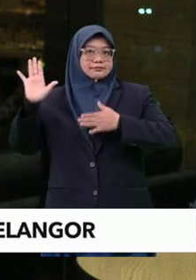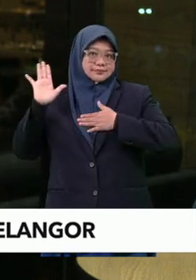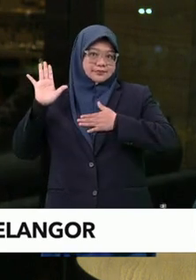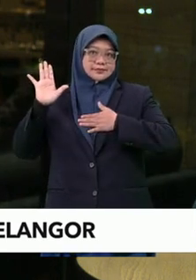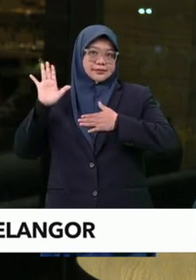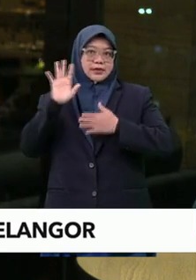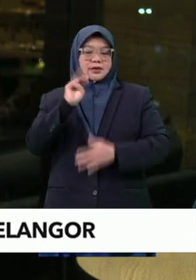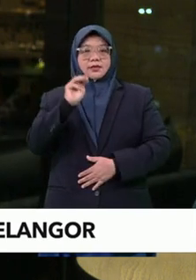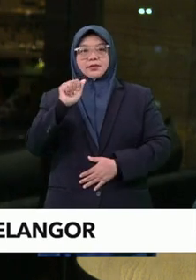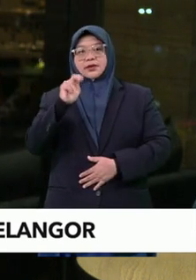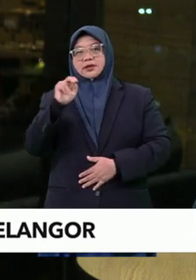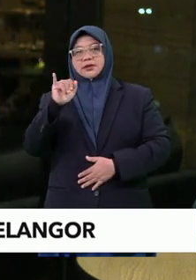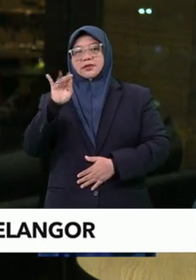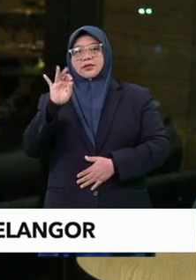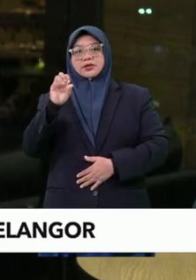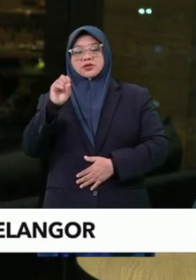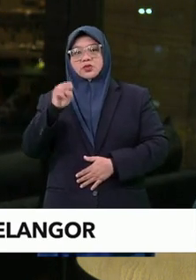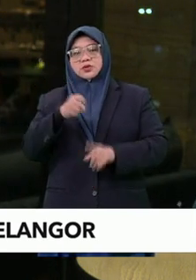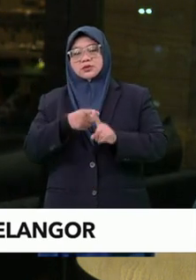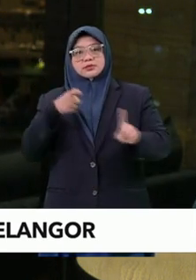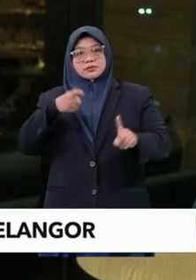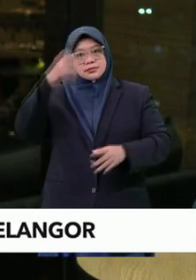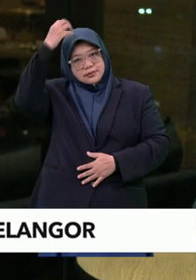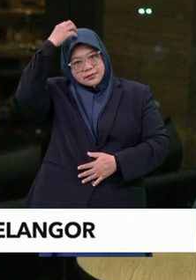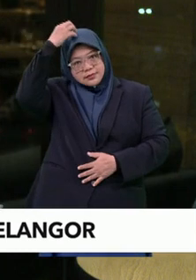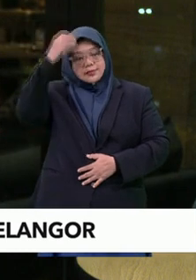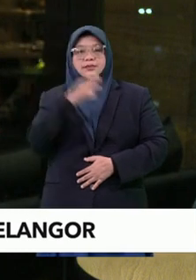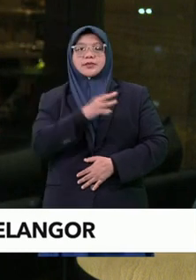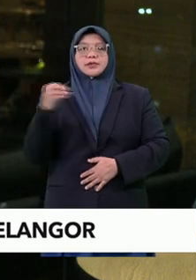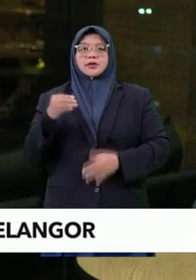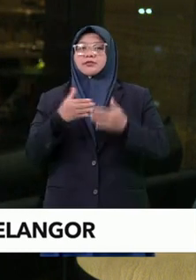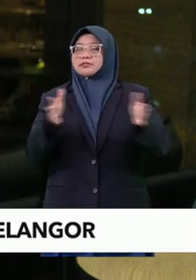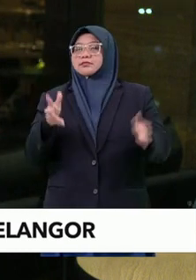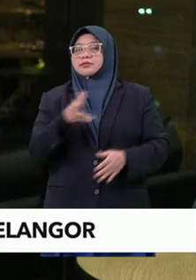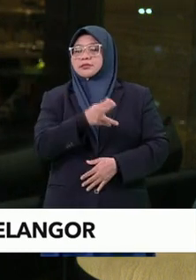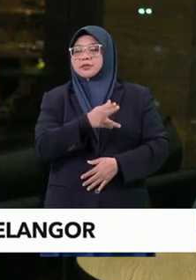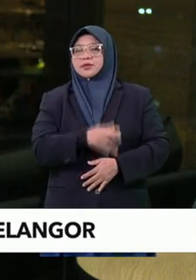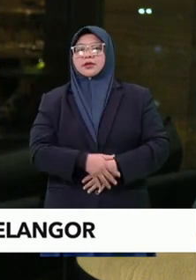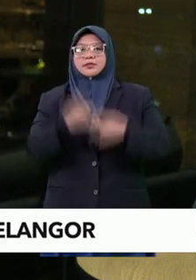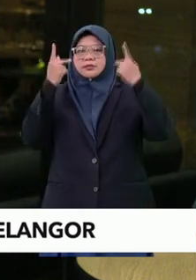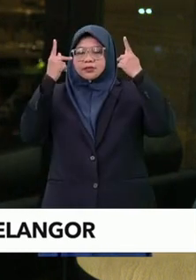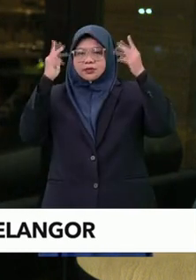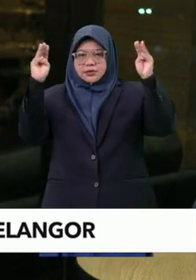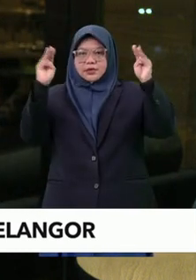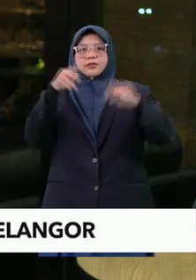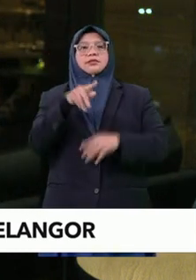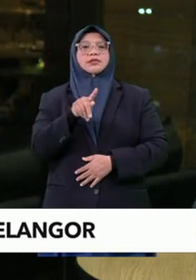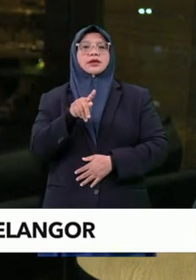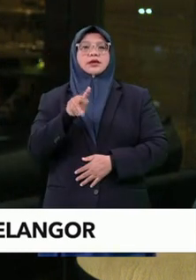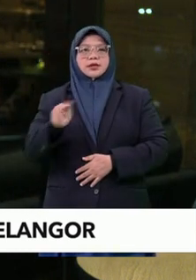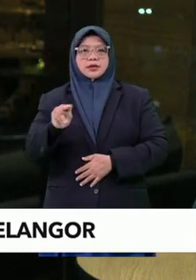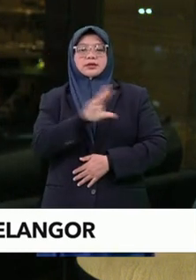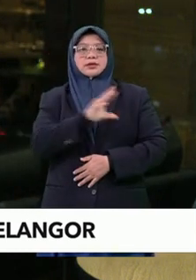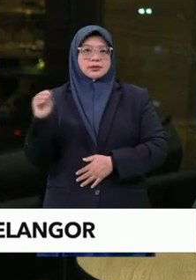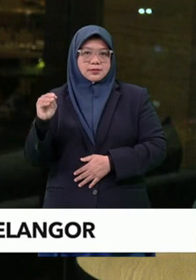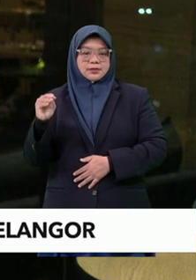manifest show dikata nasional peringkat negeri israno yang akan dilancarkan oleh Polisi perikatan nasional dan sudah